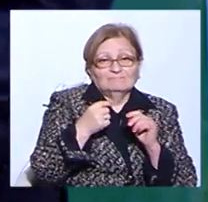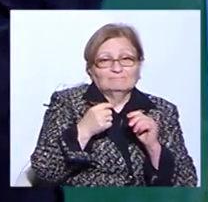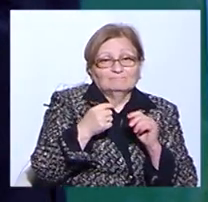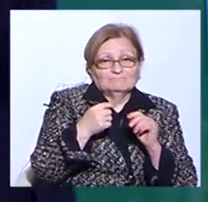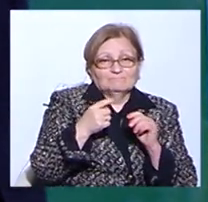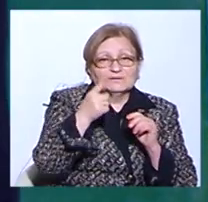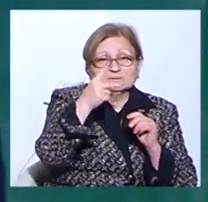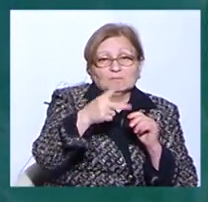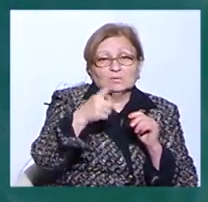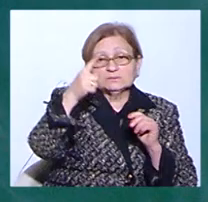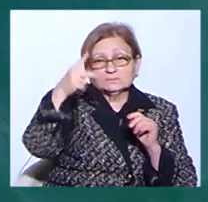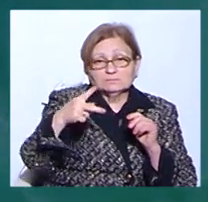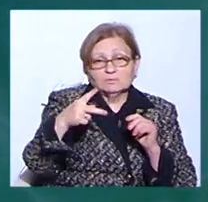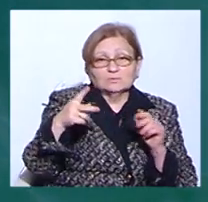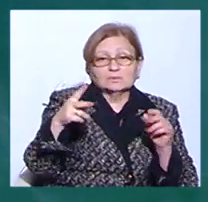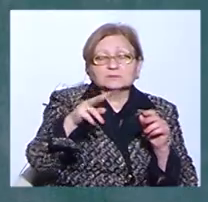ეს არის 1/3.